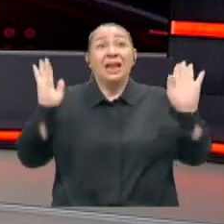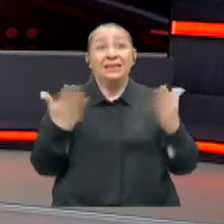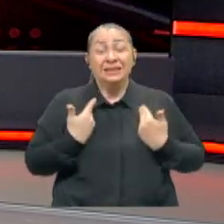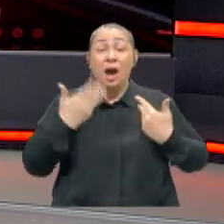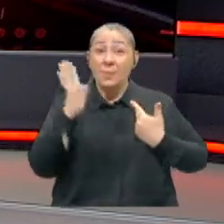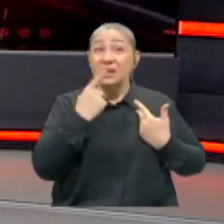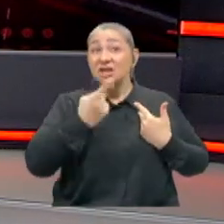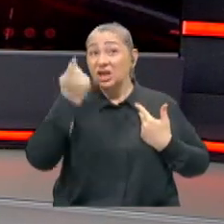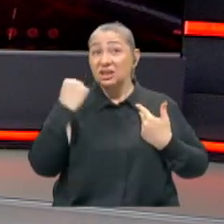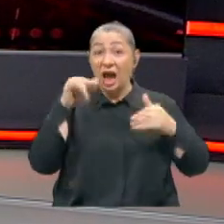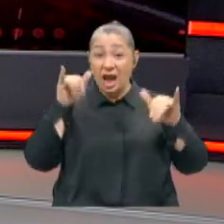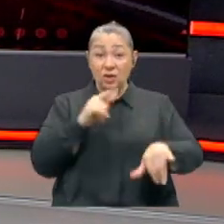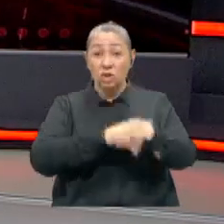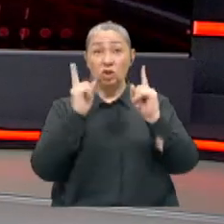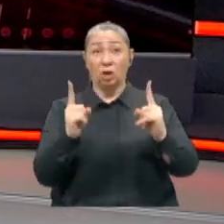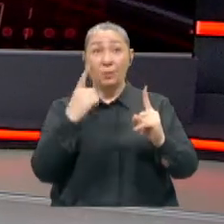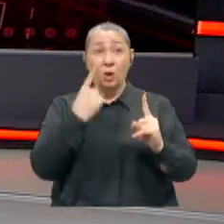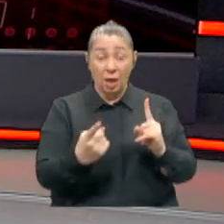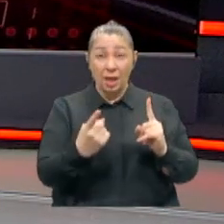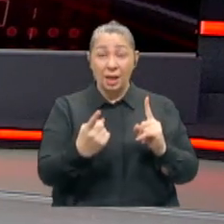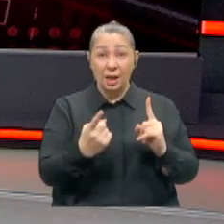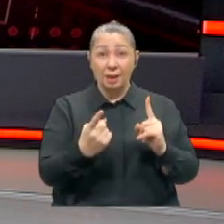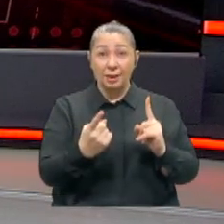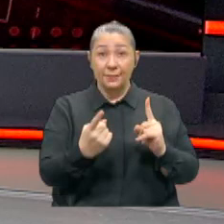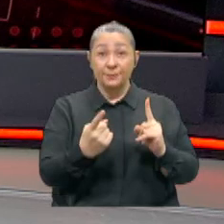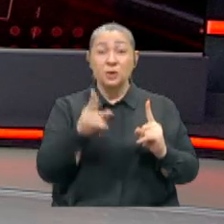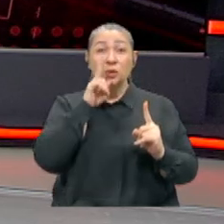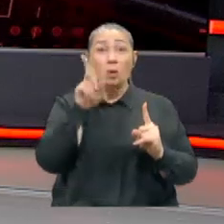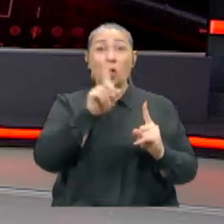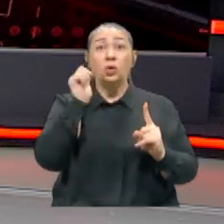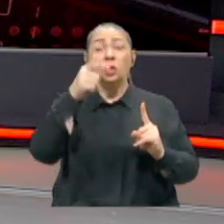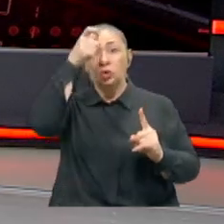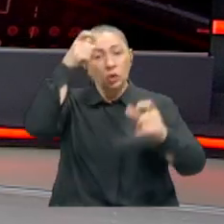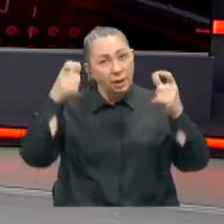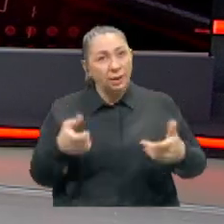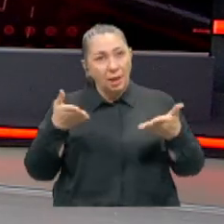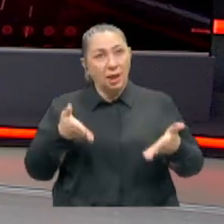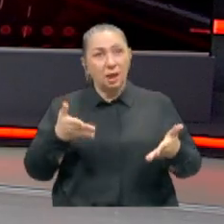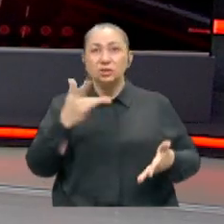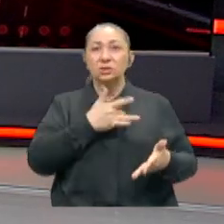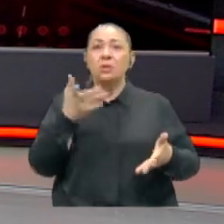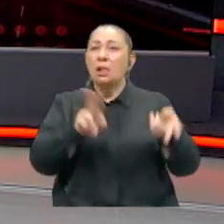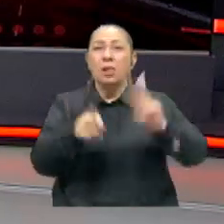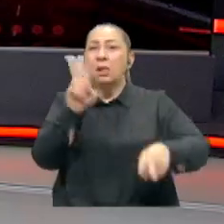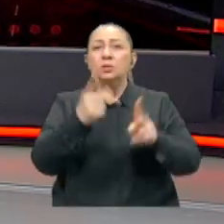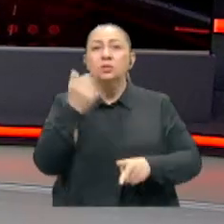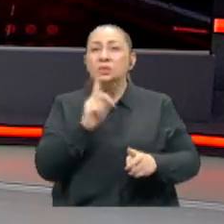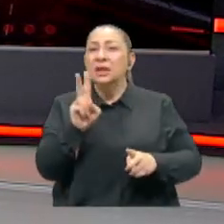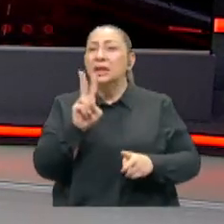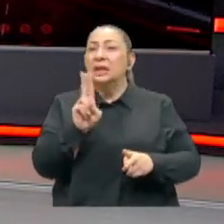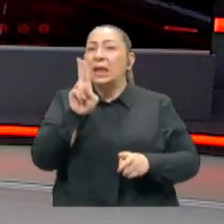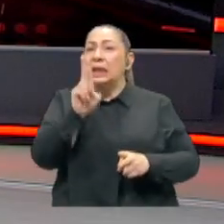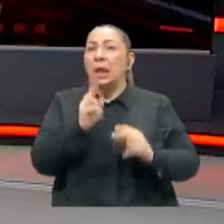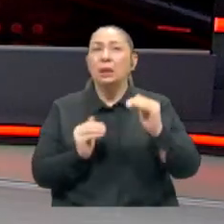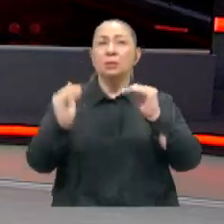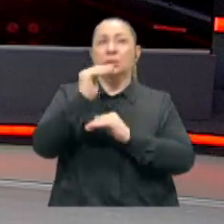ama geçen senenin aynı dönemine göre bu son on günde Türkiye'de can kaybı niye yüzeyini arttı